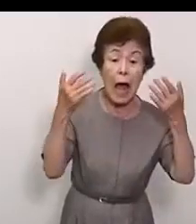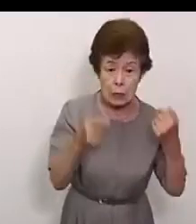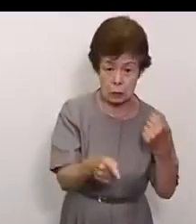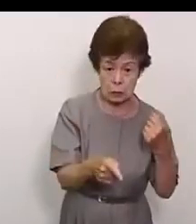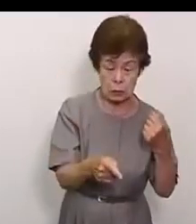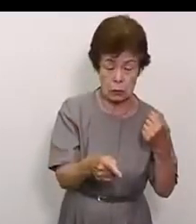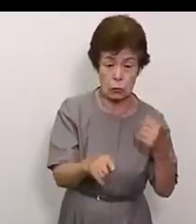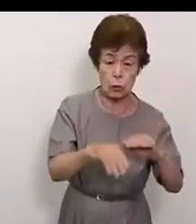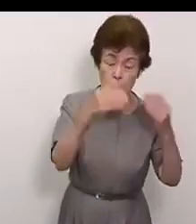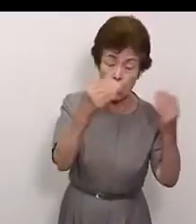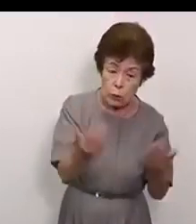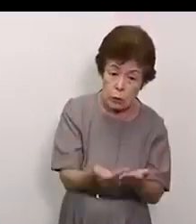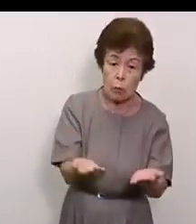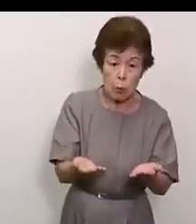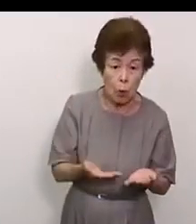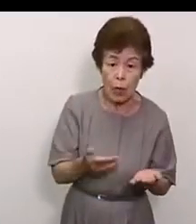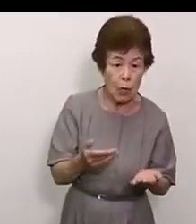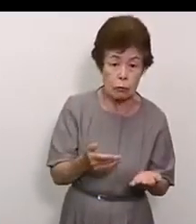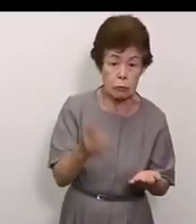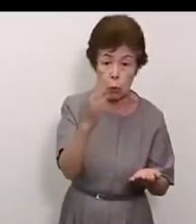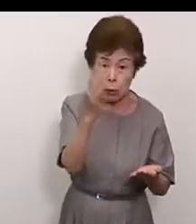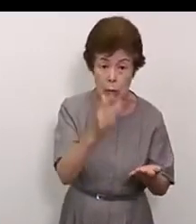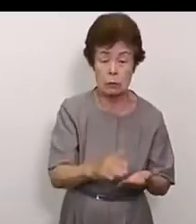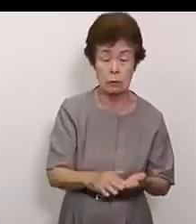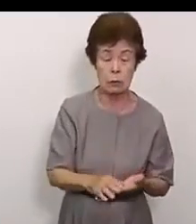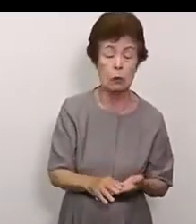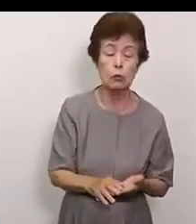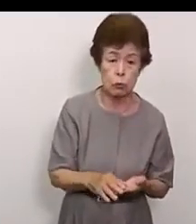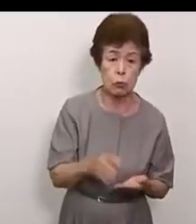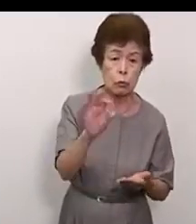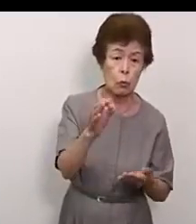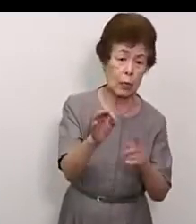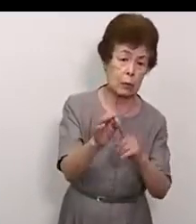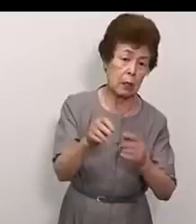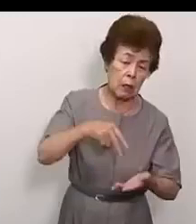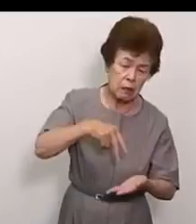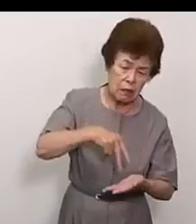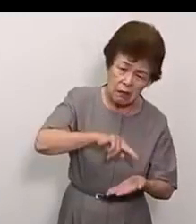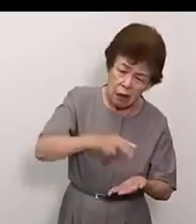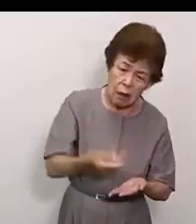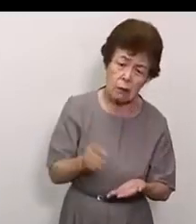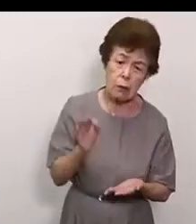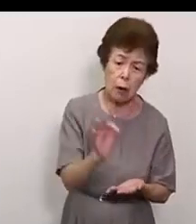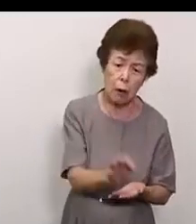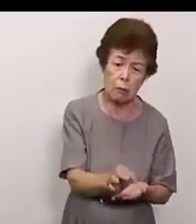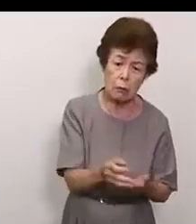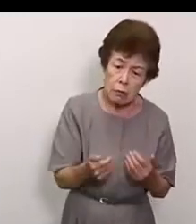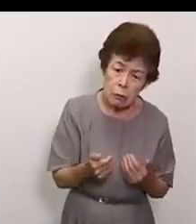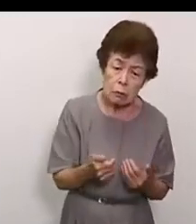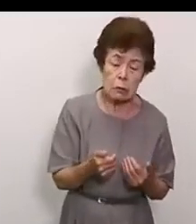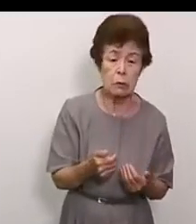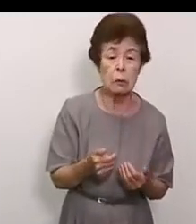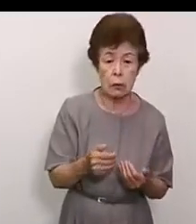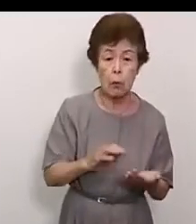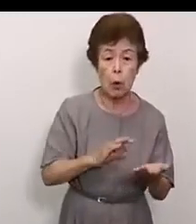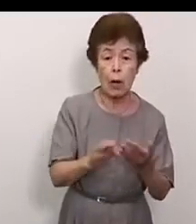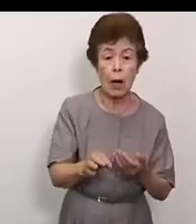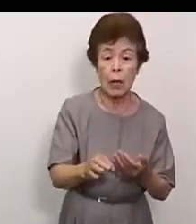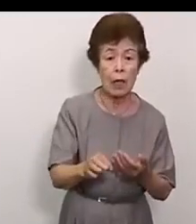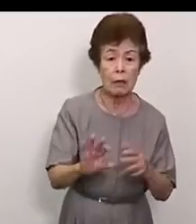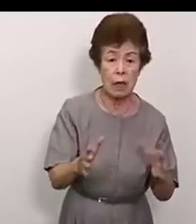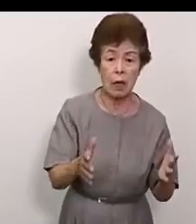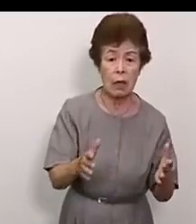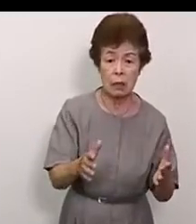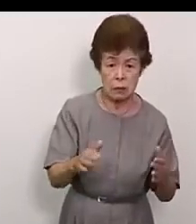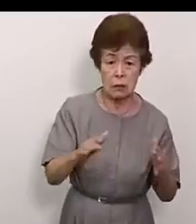もらえるわけではありません。そうするとそのお金を立て替えなきゃならない、買えない家庭はじゃあ運動